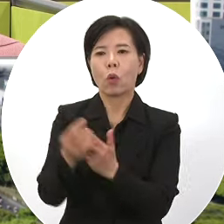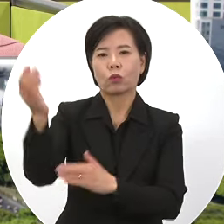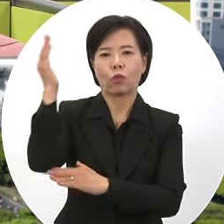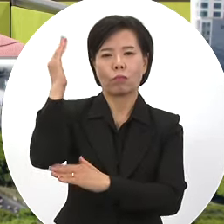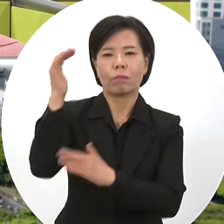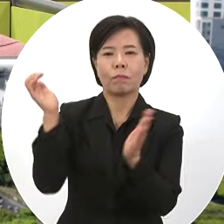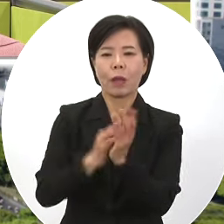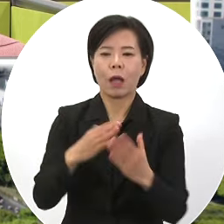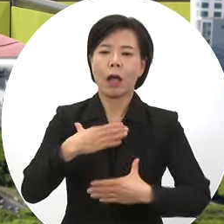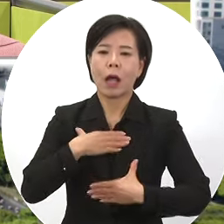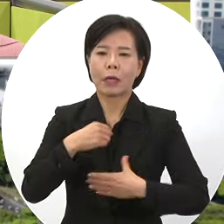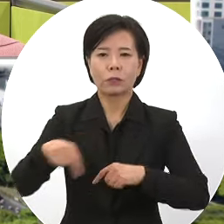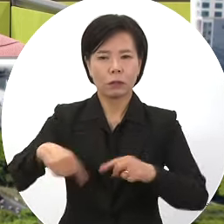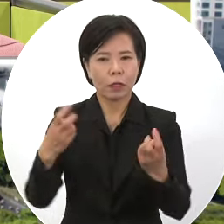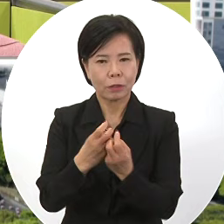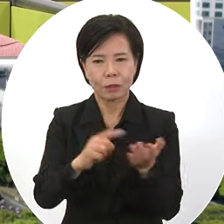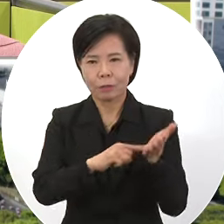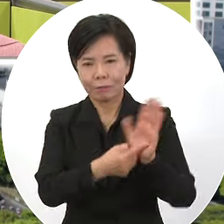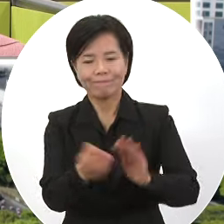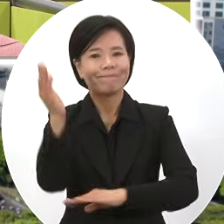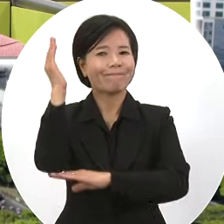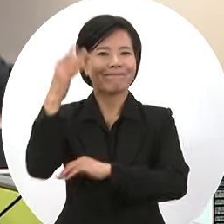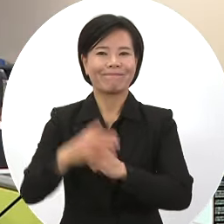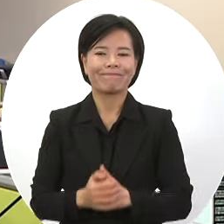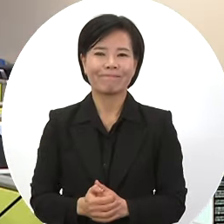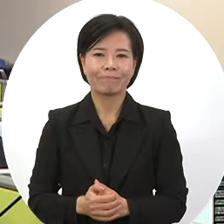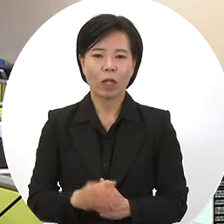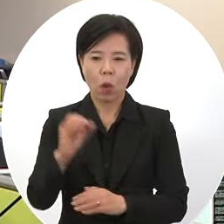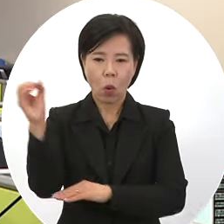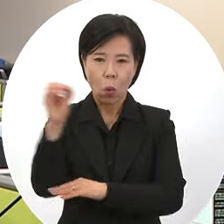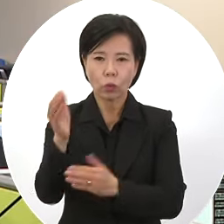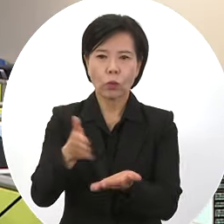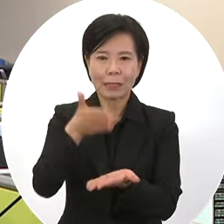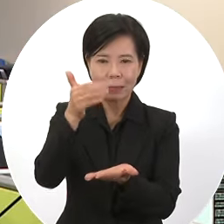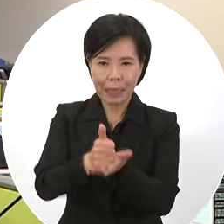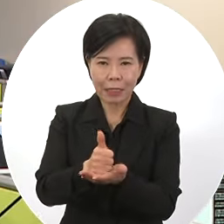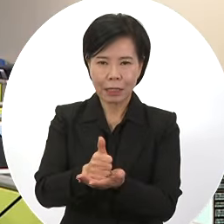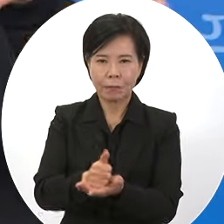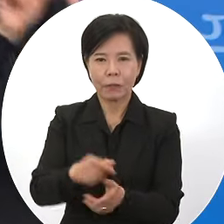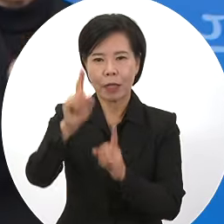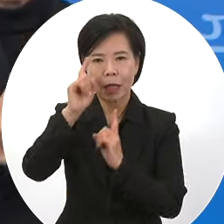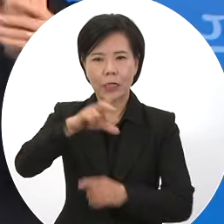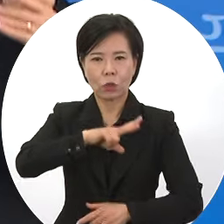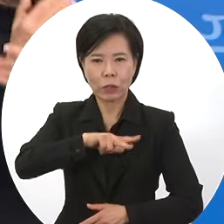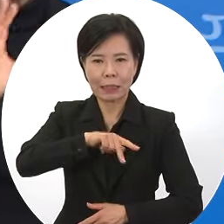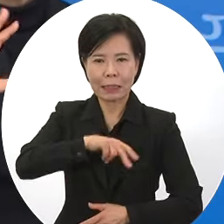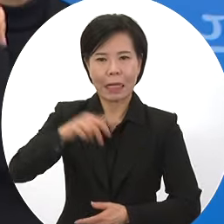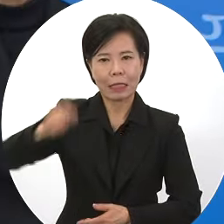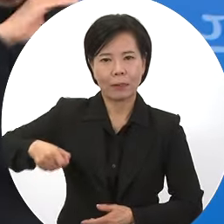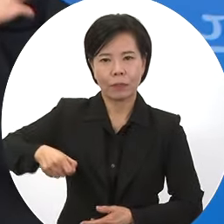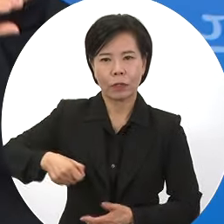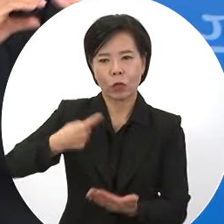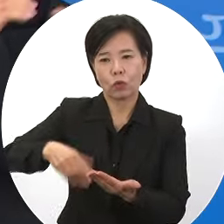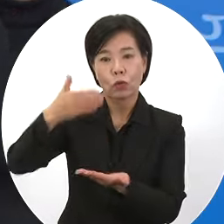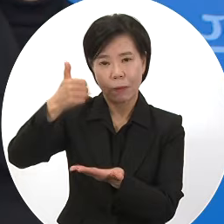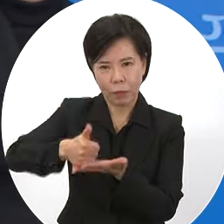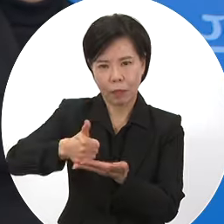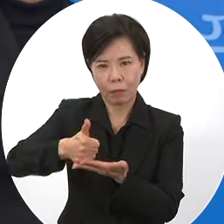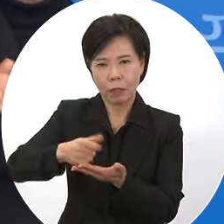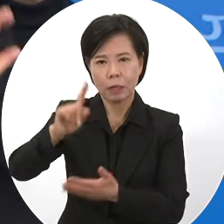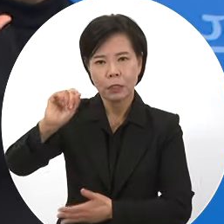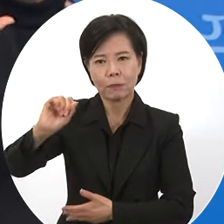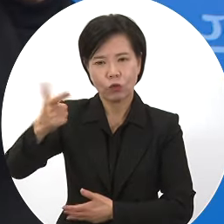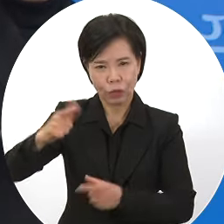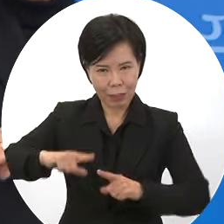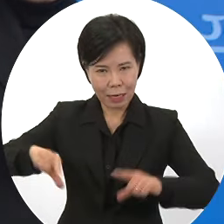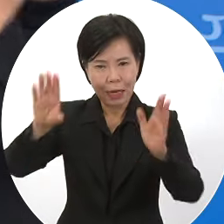발표하고 도민 안정대책을 밝혔습니다. 오영훈 지사와 이상봉 회장, 김광수 교육감은